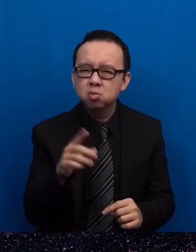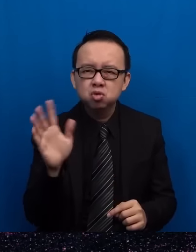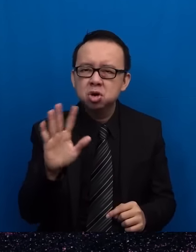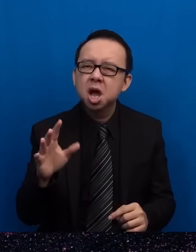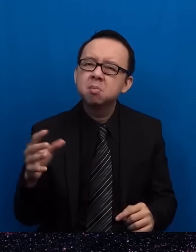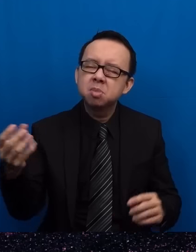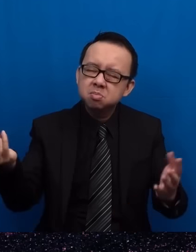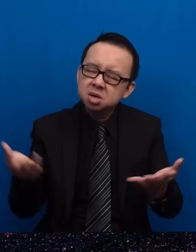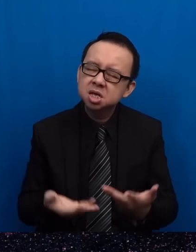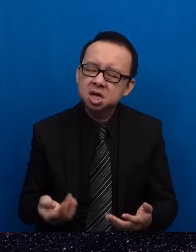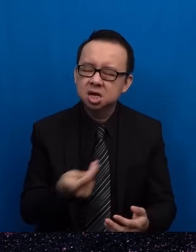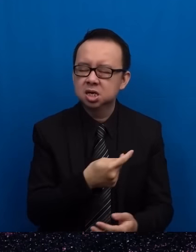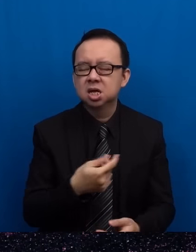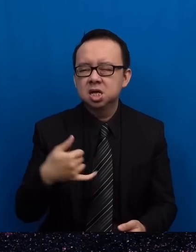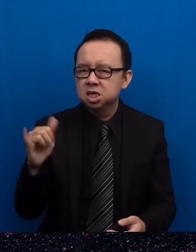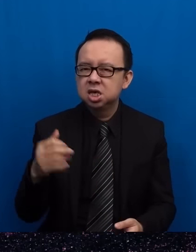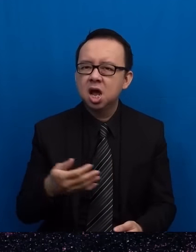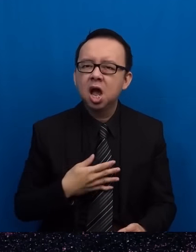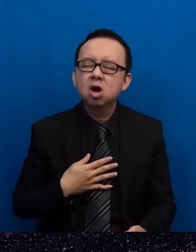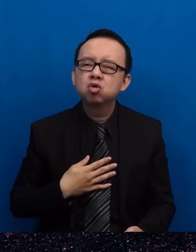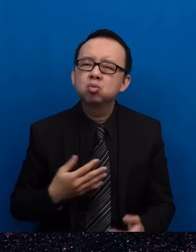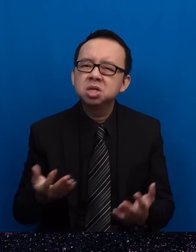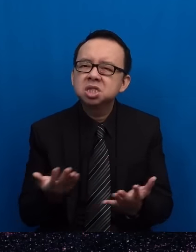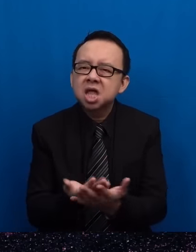kananmu. Tapi kamu aja yang